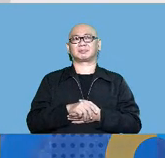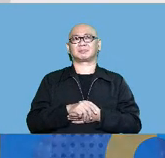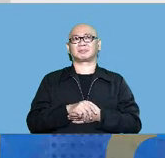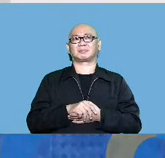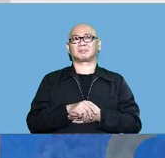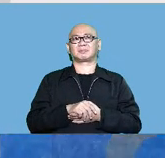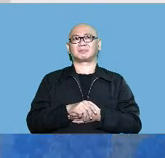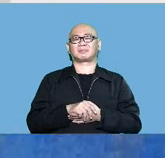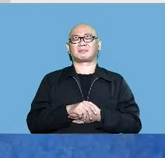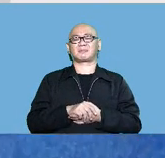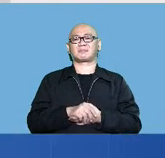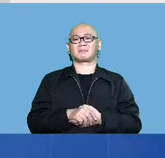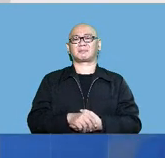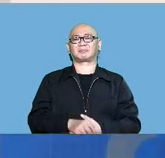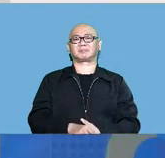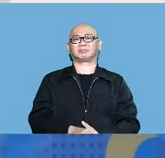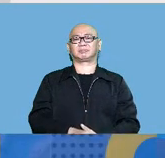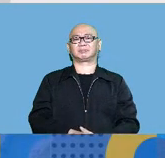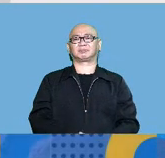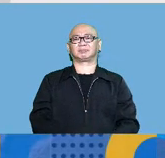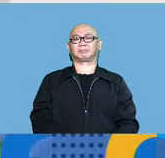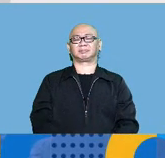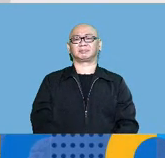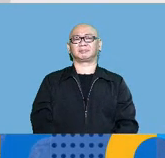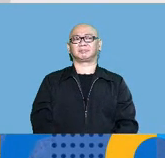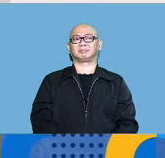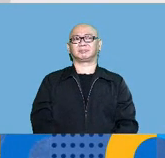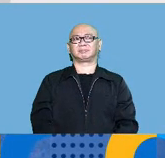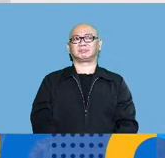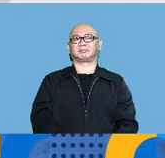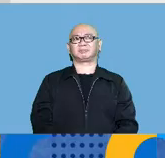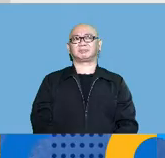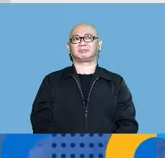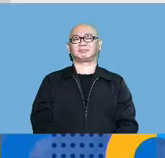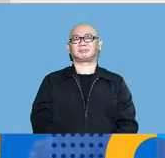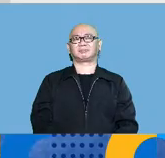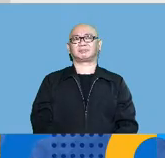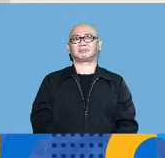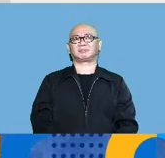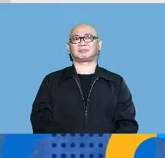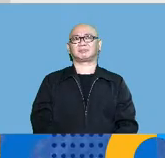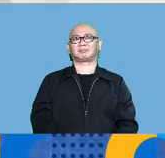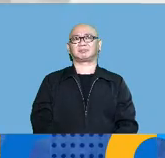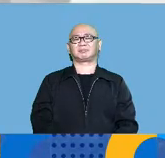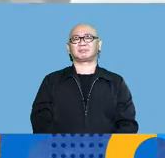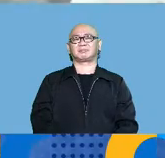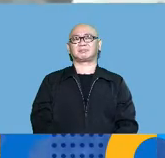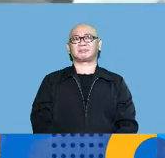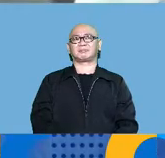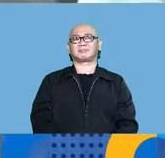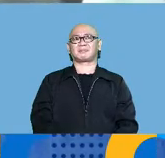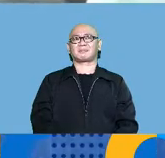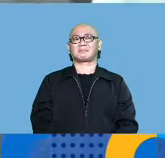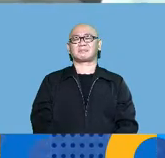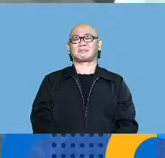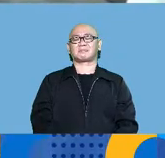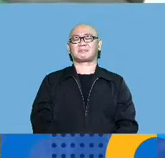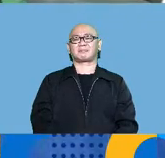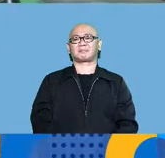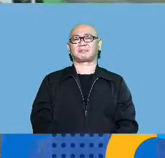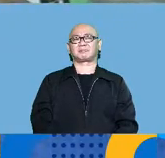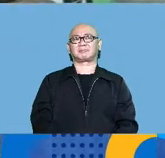Alia, Rizky, Arfa, Rahma, Alma, Akmal, dan